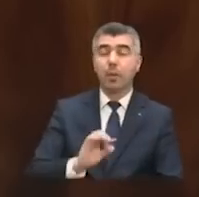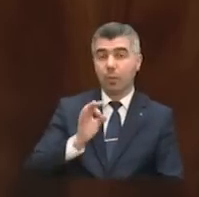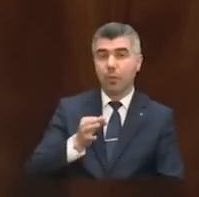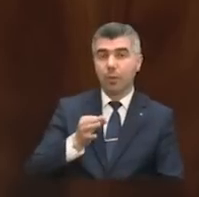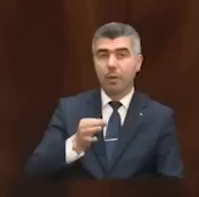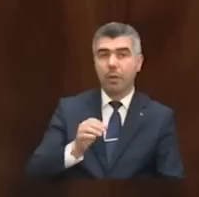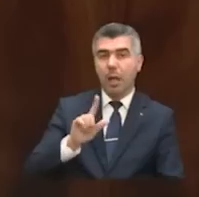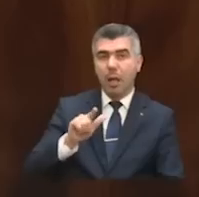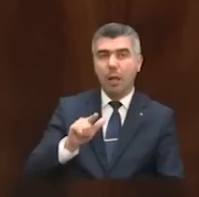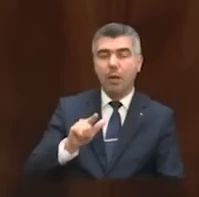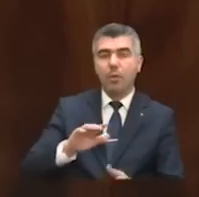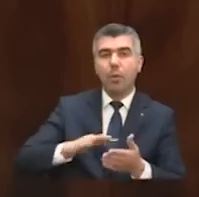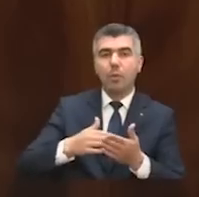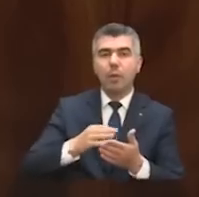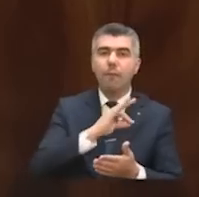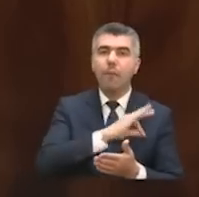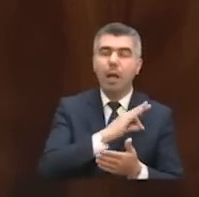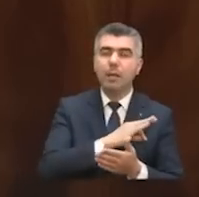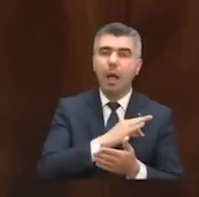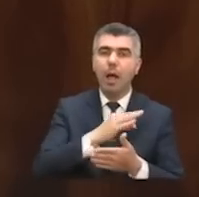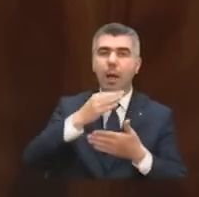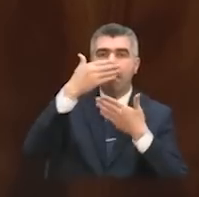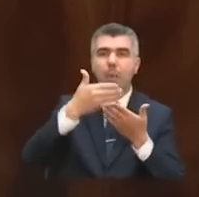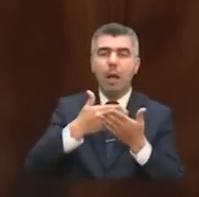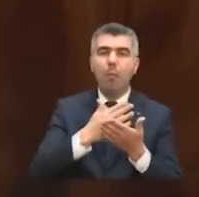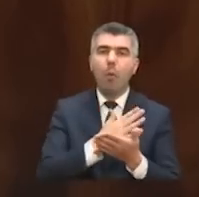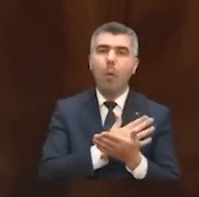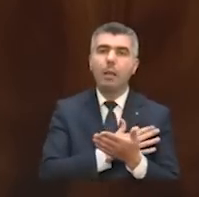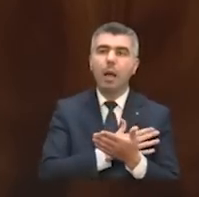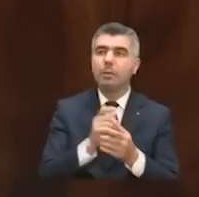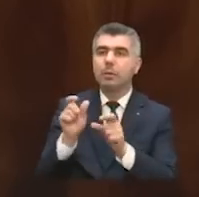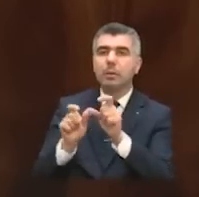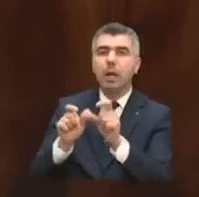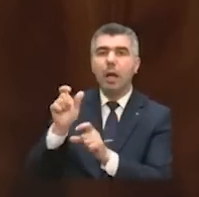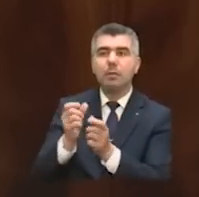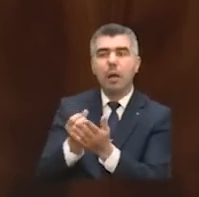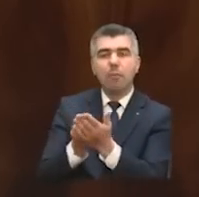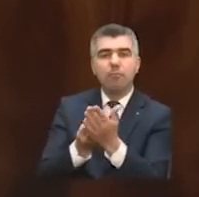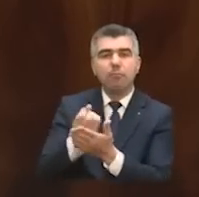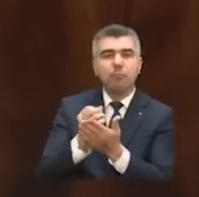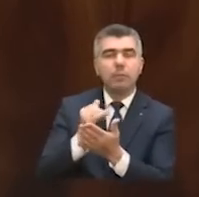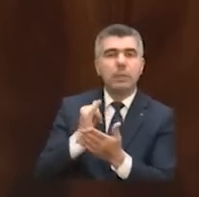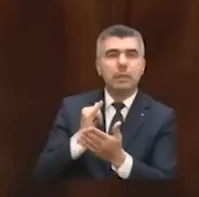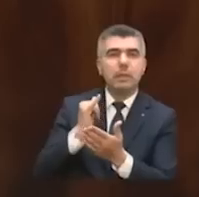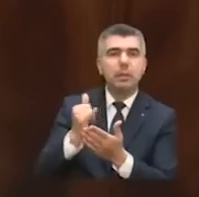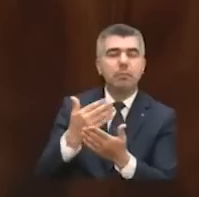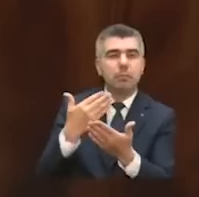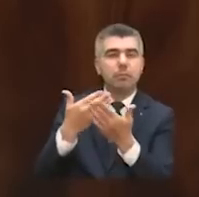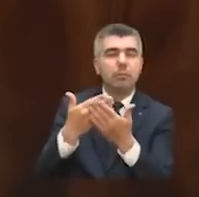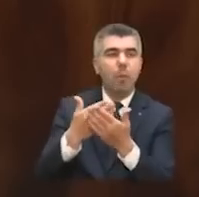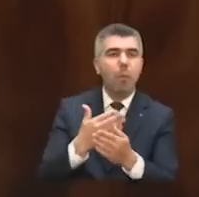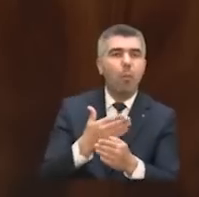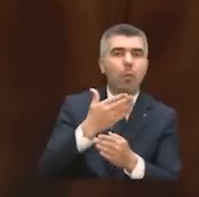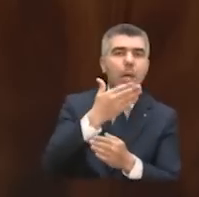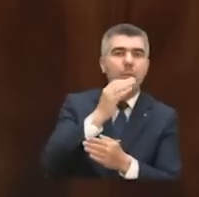في كونها لصالح البلاد والمواطنين، والأطار ديالها غادي يبقى بين المستقبل،